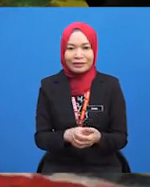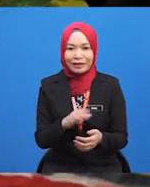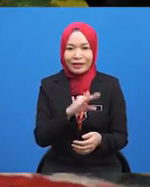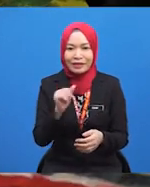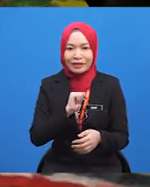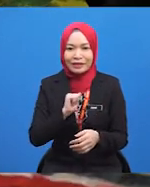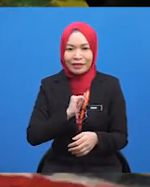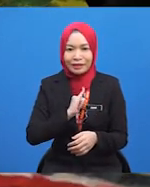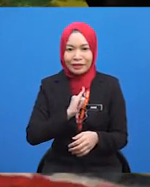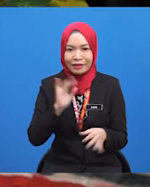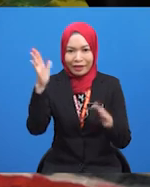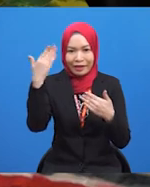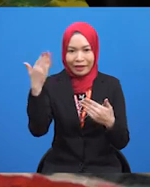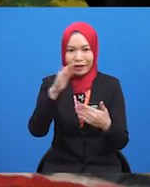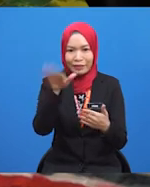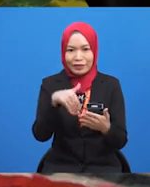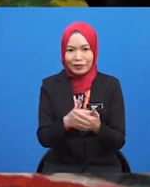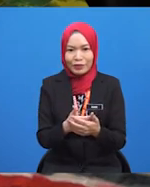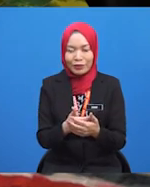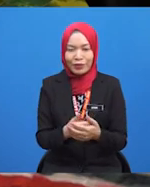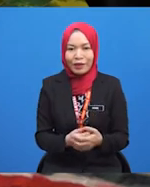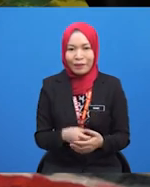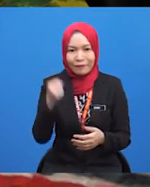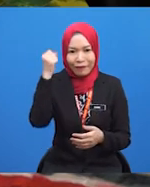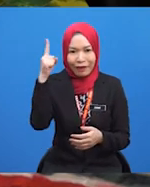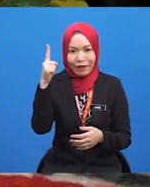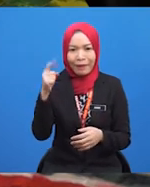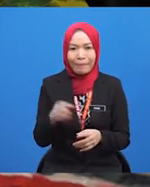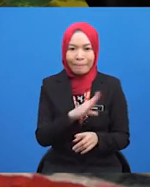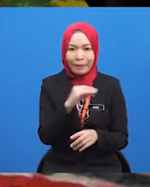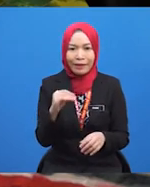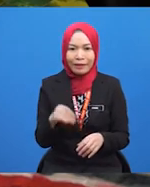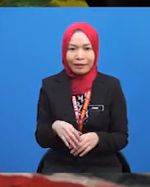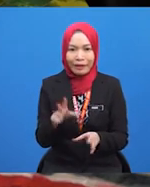semua murid berjaya menguasai objektif pembelajaran kita pada hari